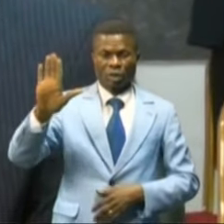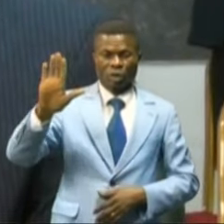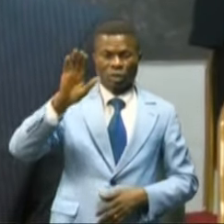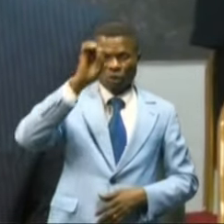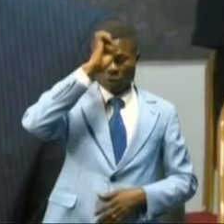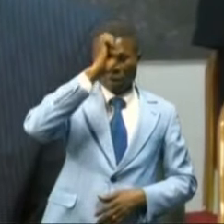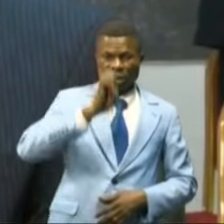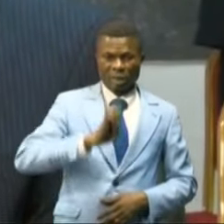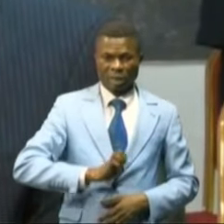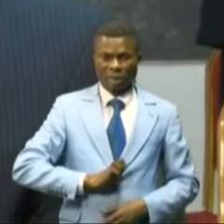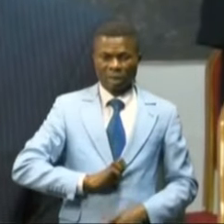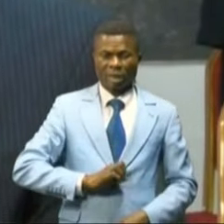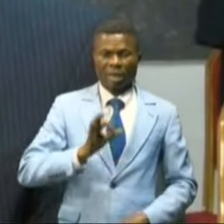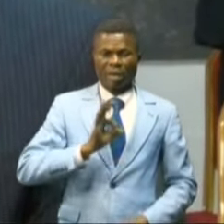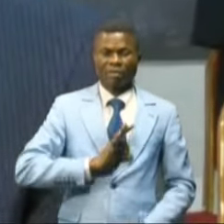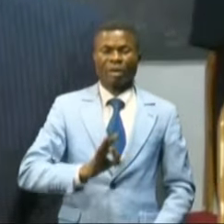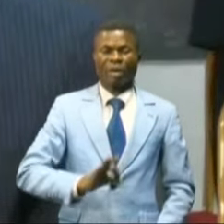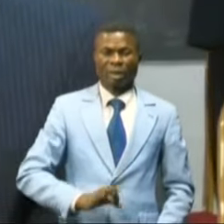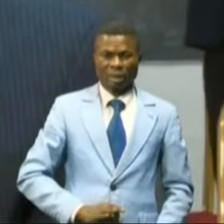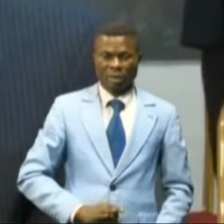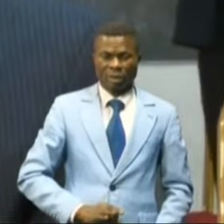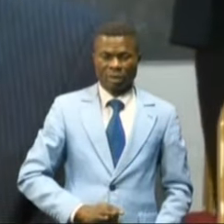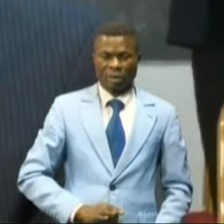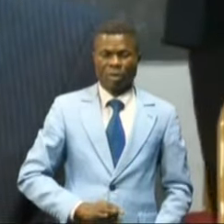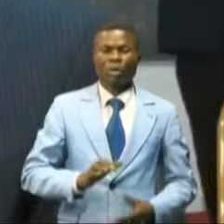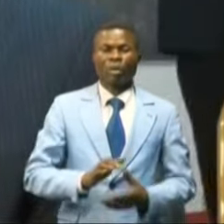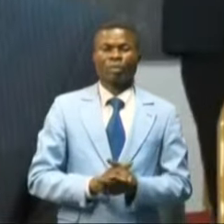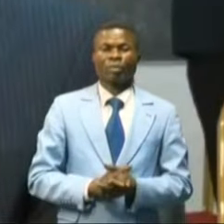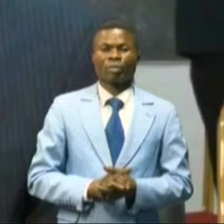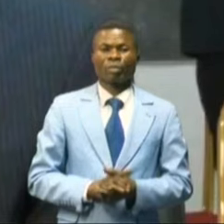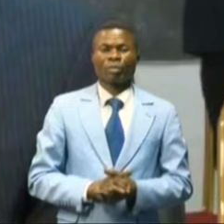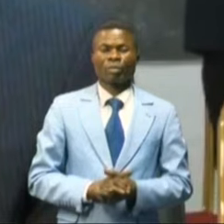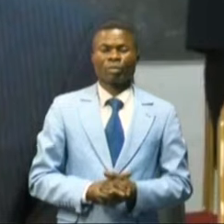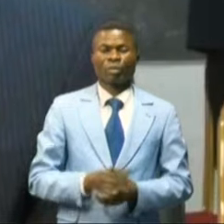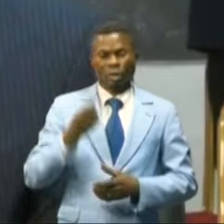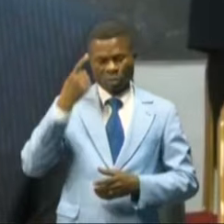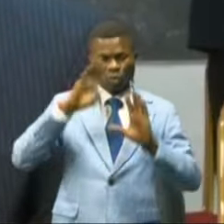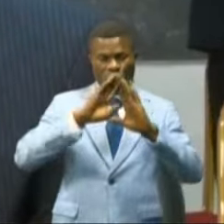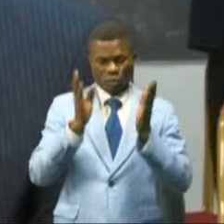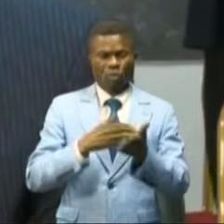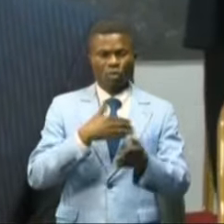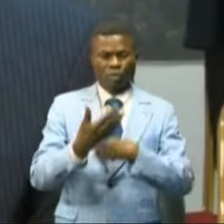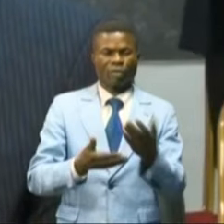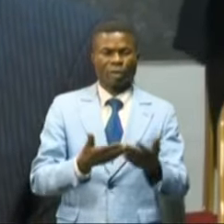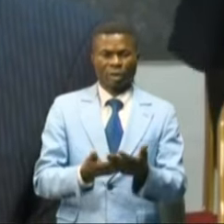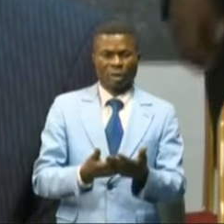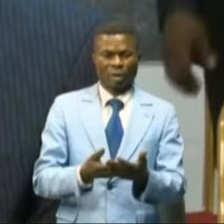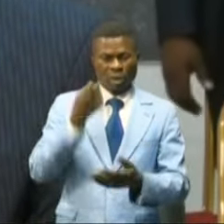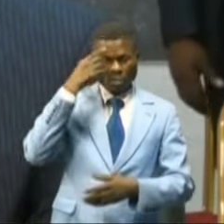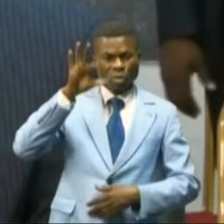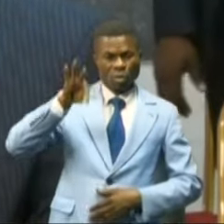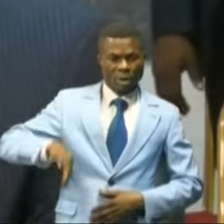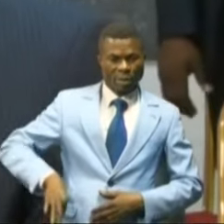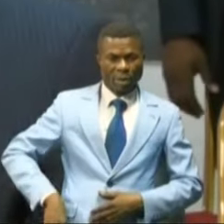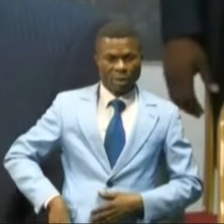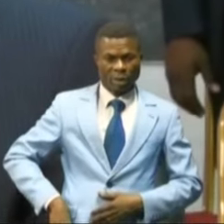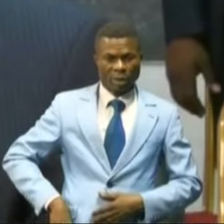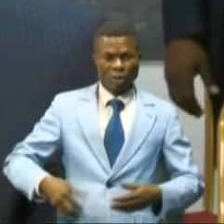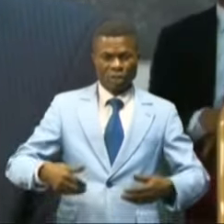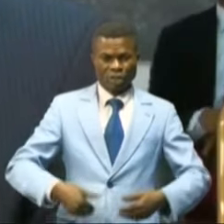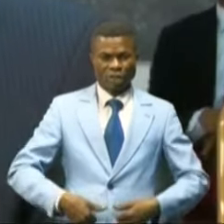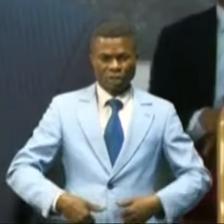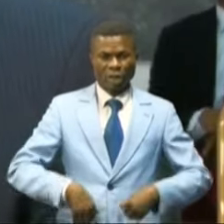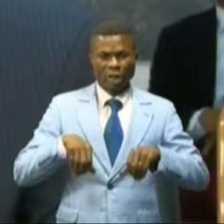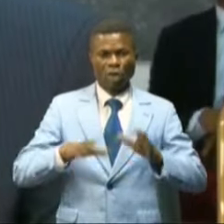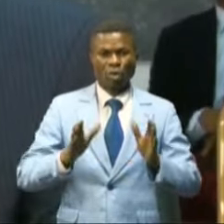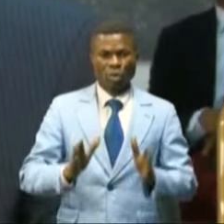Excellence Félix-Antoine Tshisekedi Tshilombo, pour tout ce qu'il fait en faveur de la jeunesse.